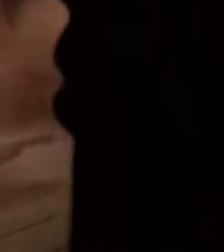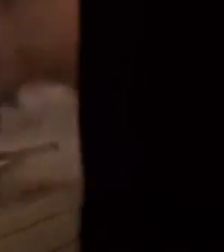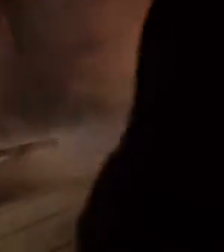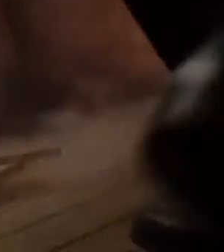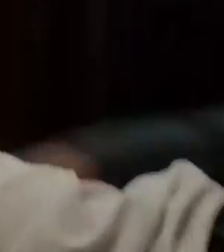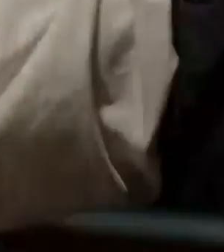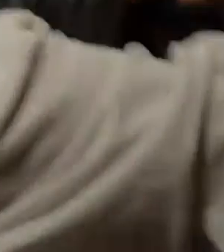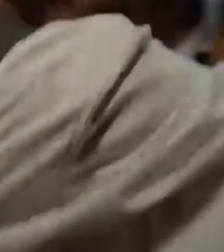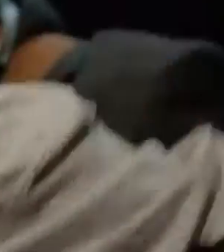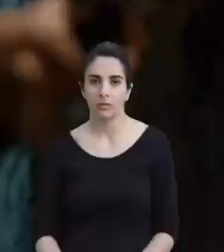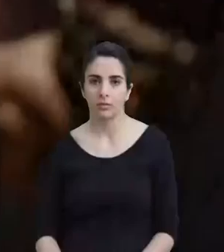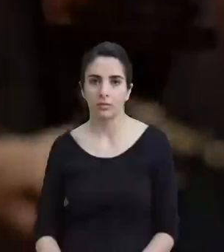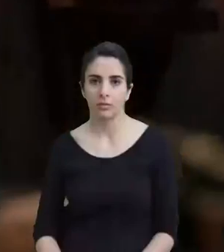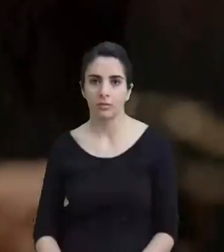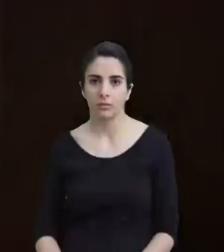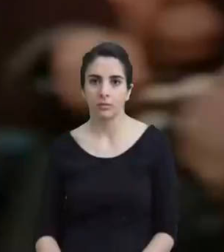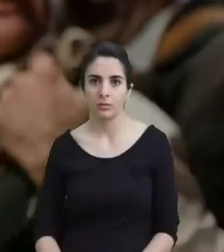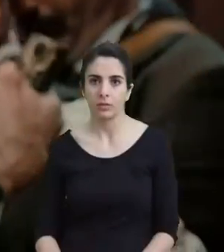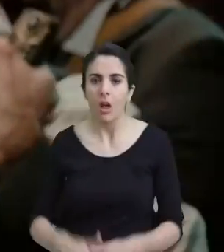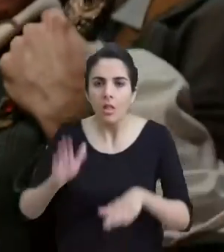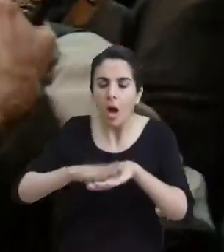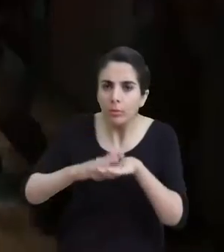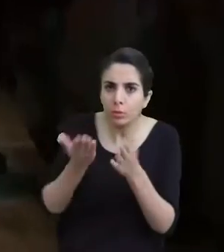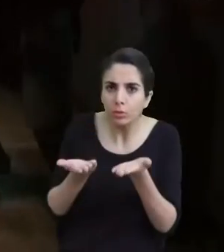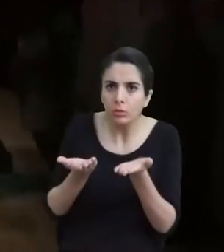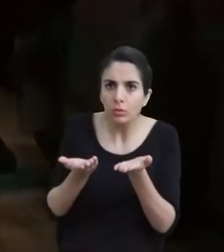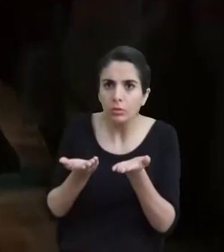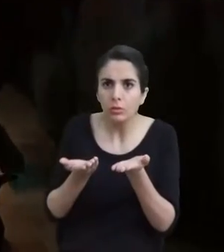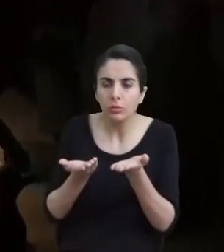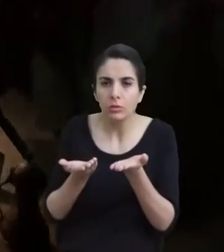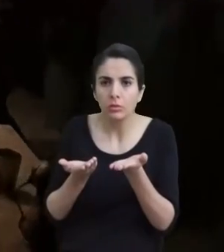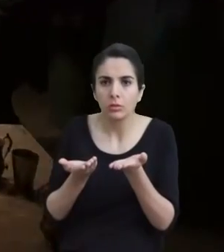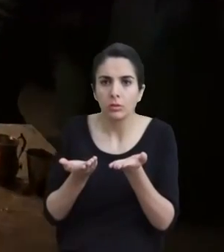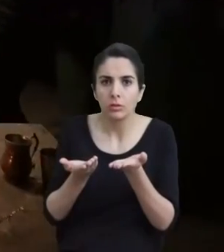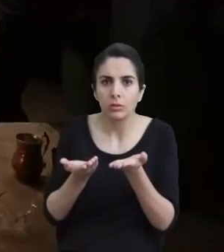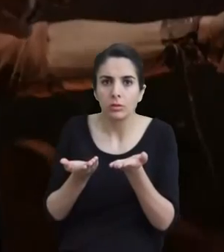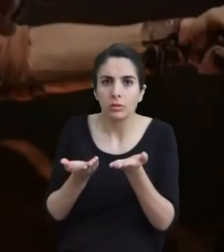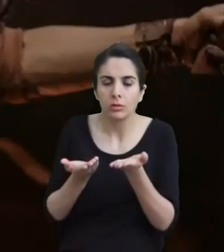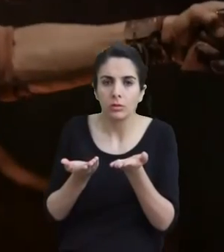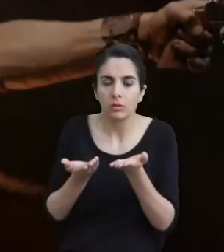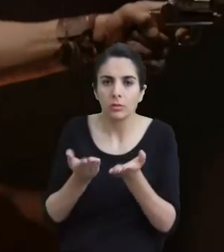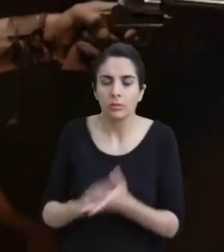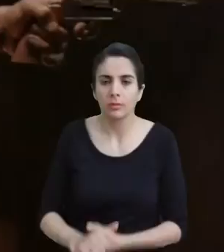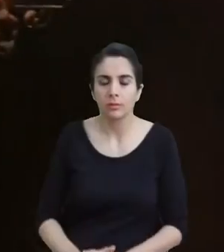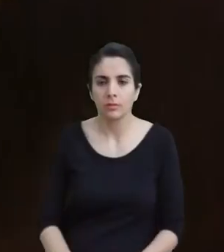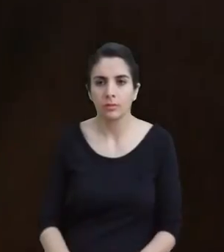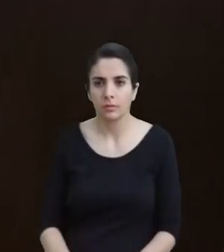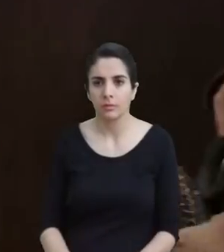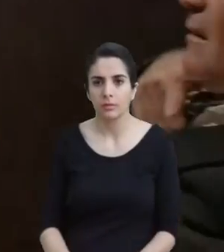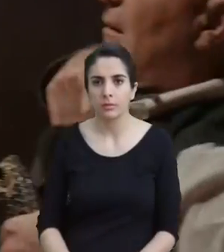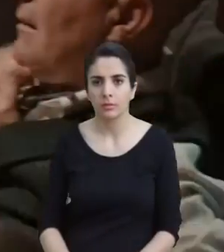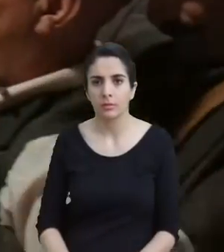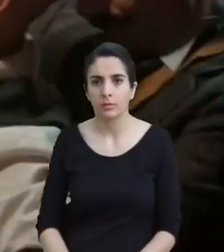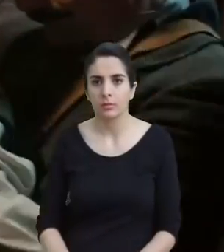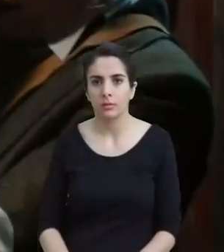İçeri yıkıldı. Sansar boncuk sakal ve kaytan bıyıkla içeri daldı. Bıyıklı bıçağını Artin'in boğazına dayadı. Diğerlerinin